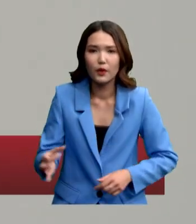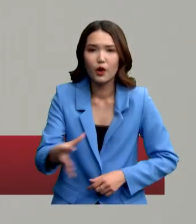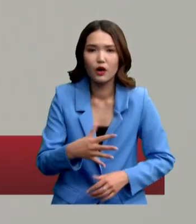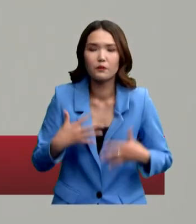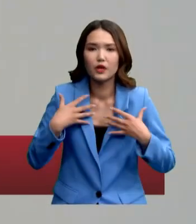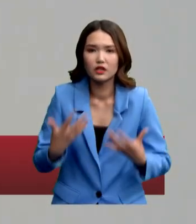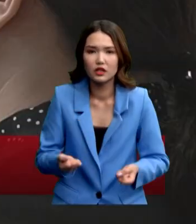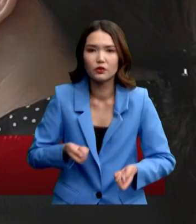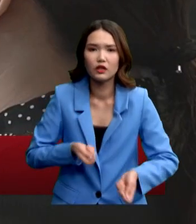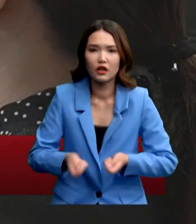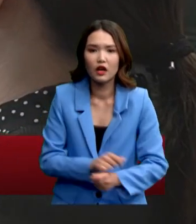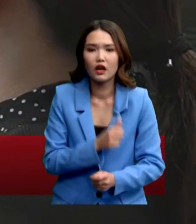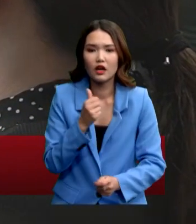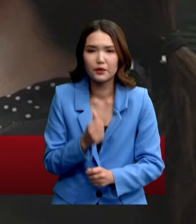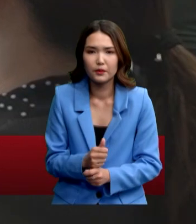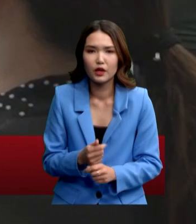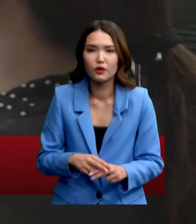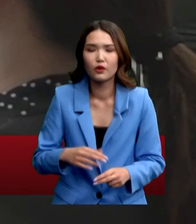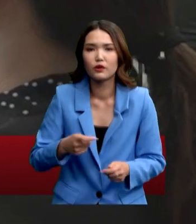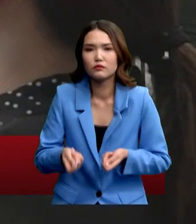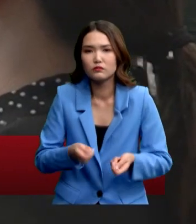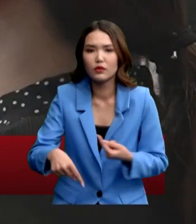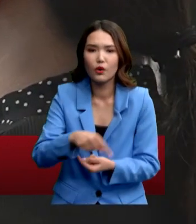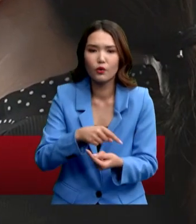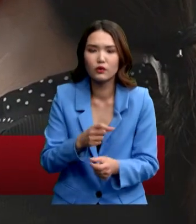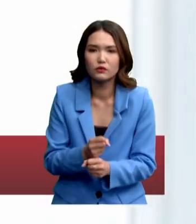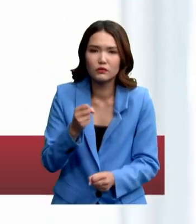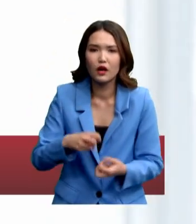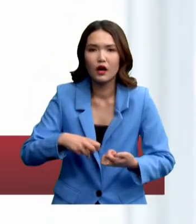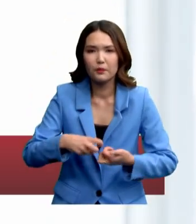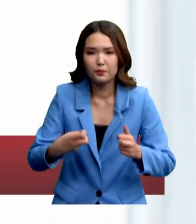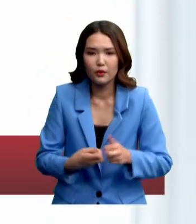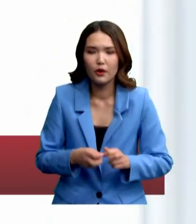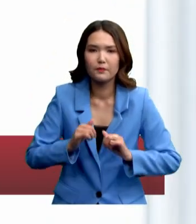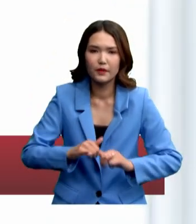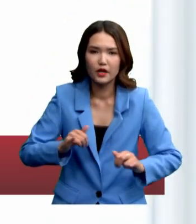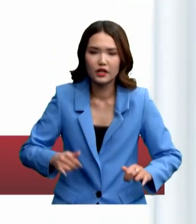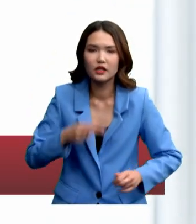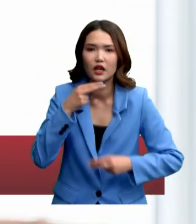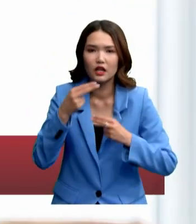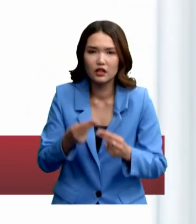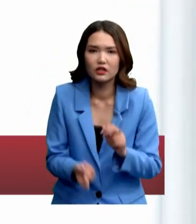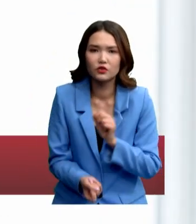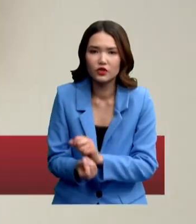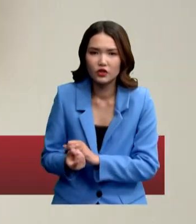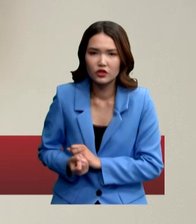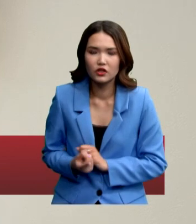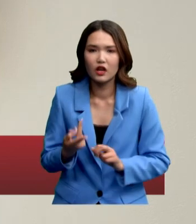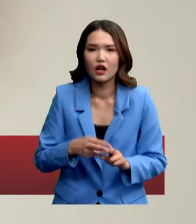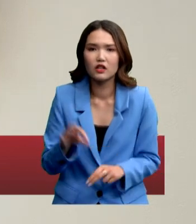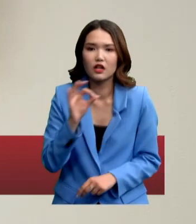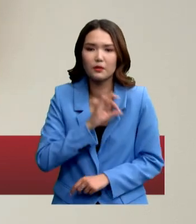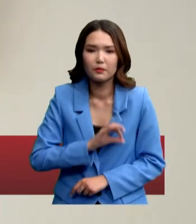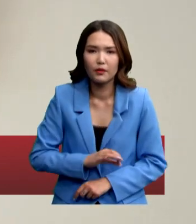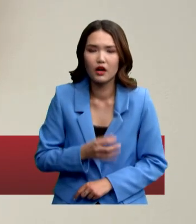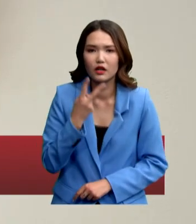сақтау басқармасының басшысы да отандық өнім өндірісін құп көреді. Проблеманы айтып, министрлікке де талай рет шырылдаған, ондағылар пайдасыз